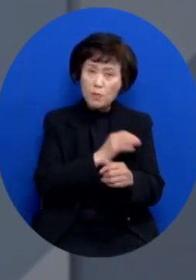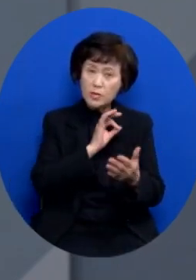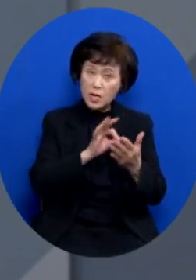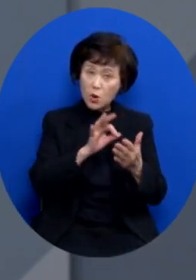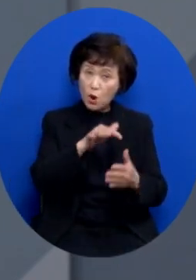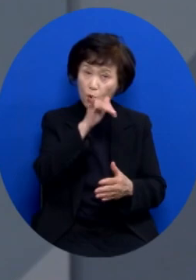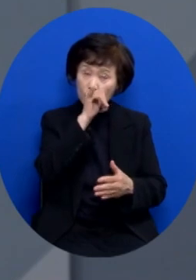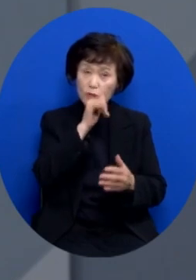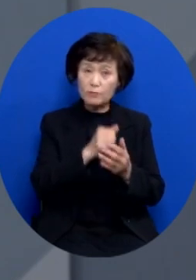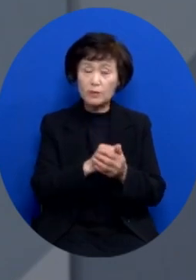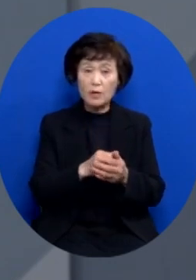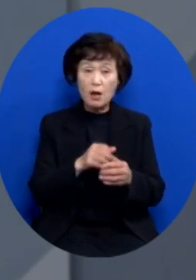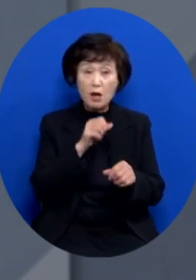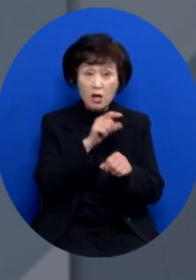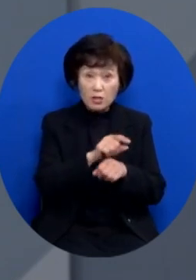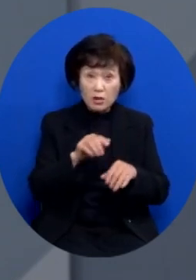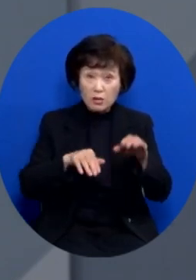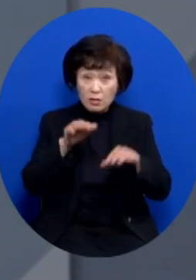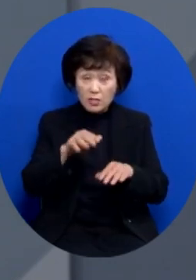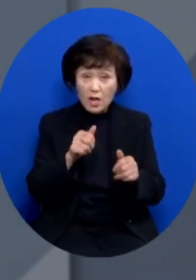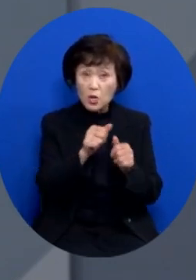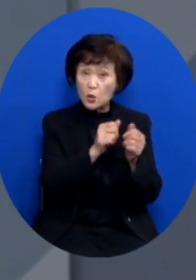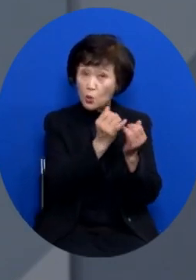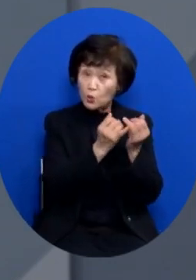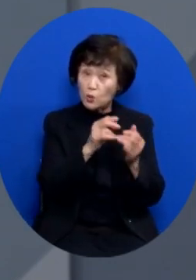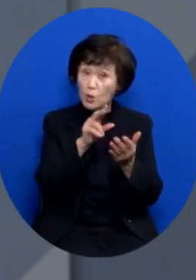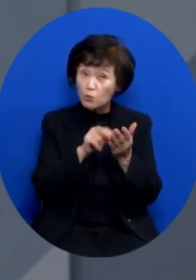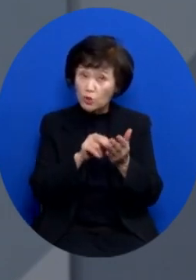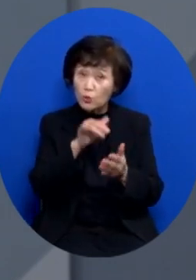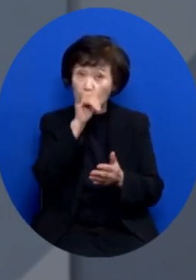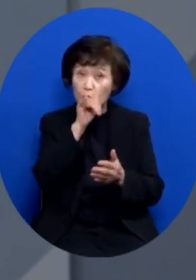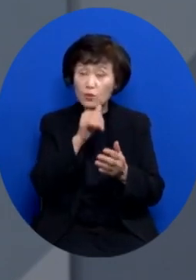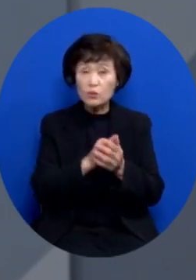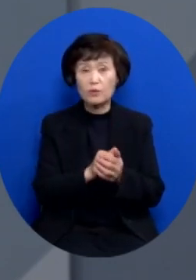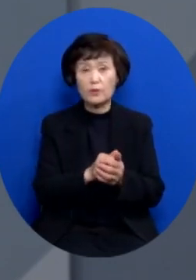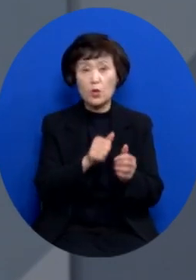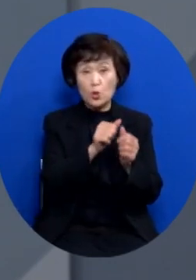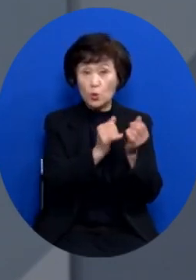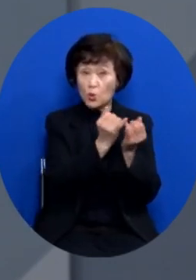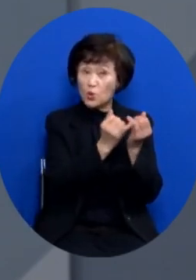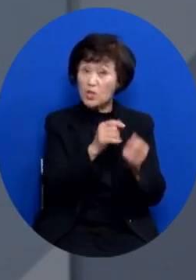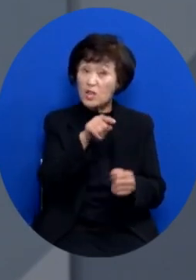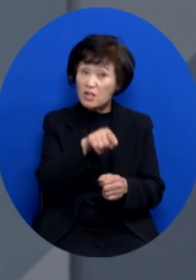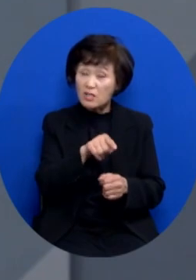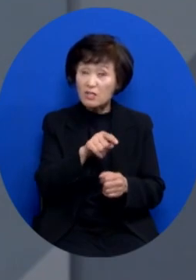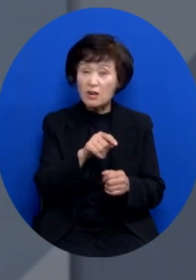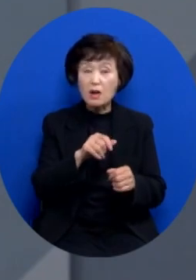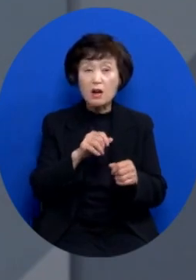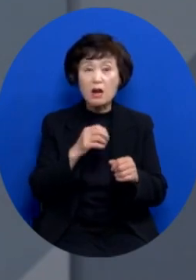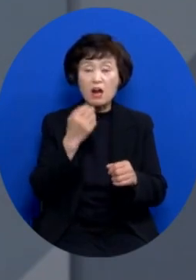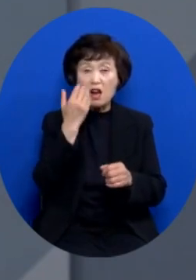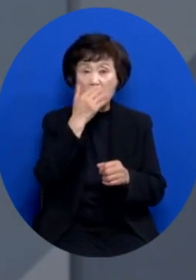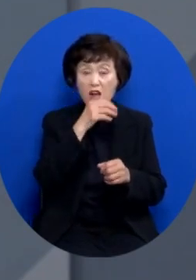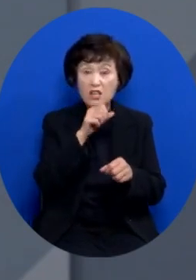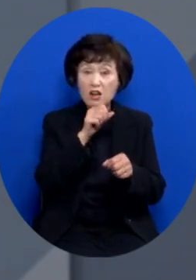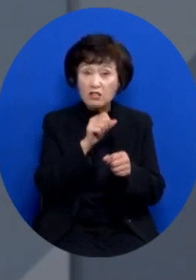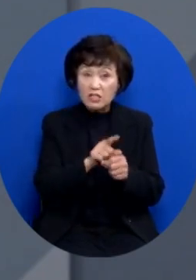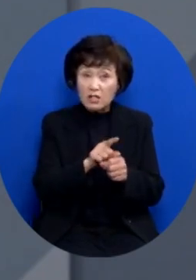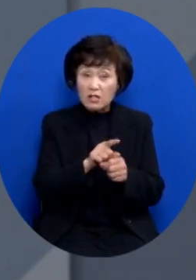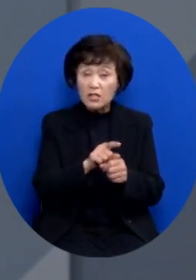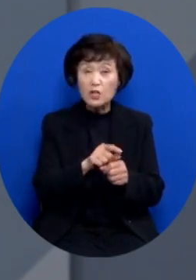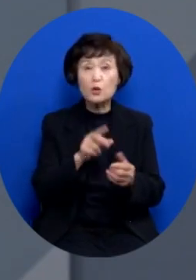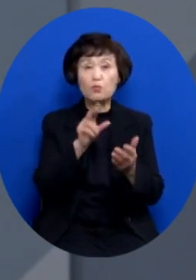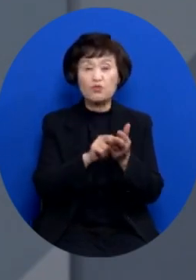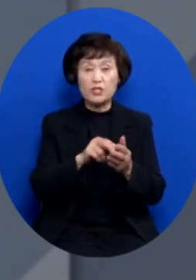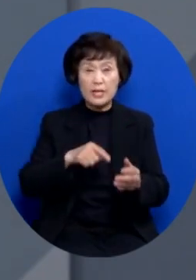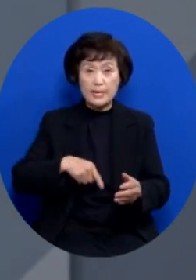대체적으로 나타나는 게 이제 성적 자기결정권. 아까 동성애 문제 말씀하셨는데 동성애는 성적 자기결정권을 행사하는 행복추구권의